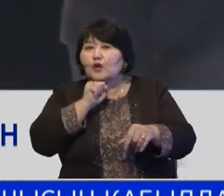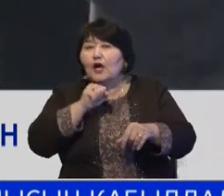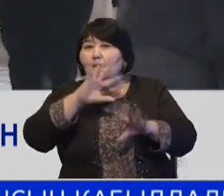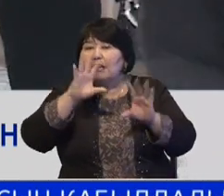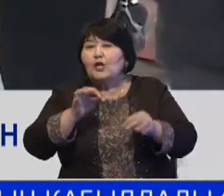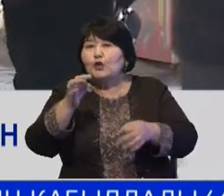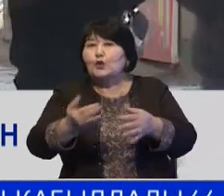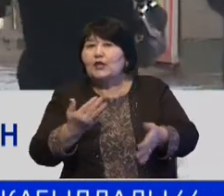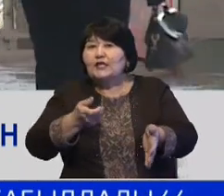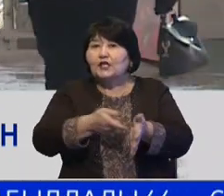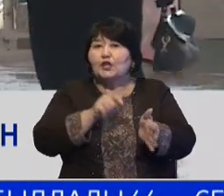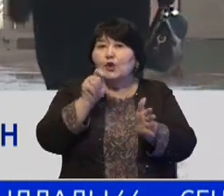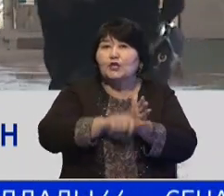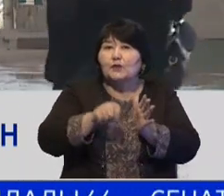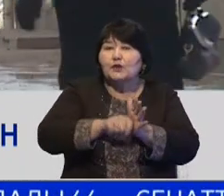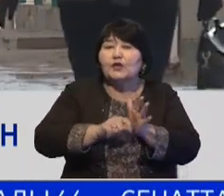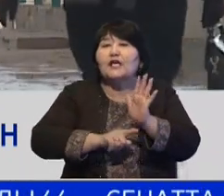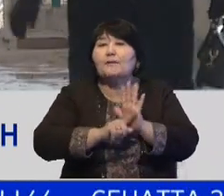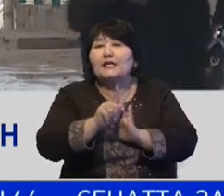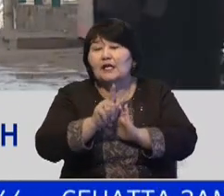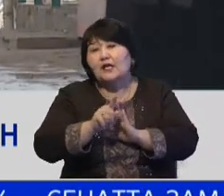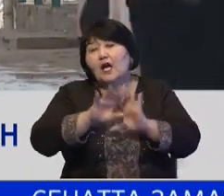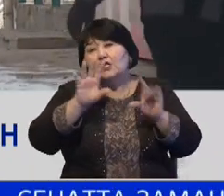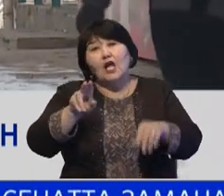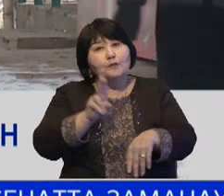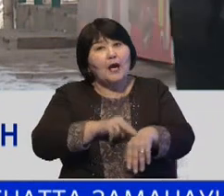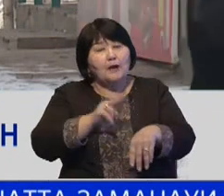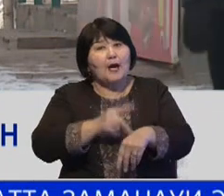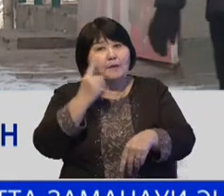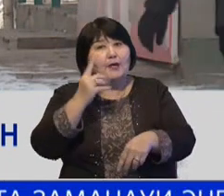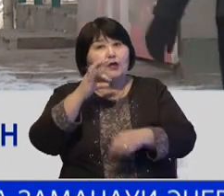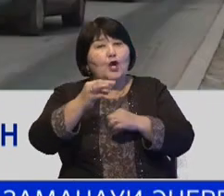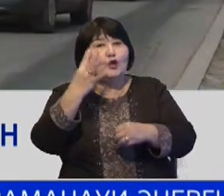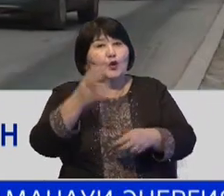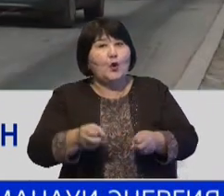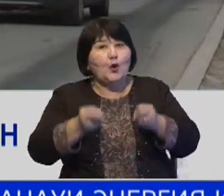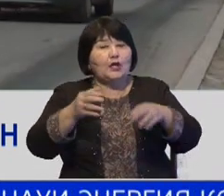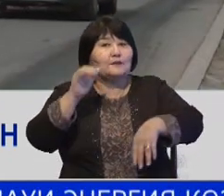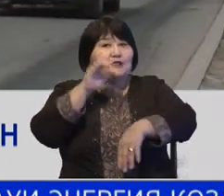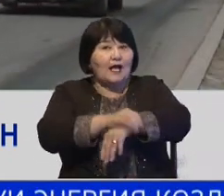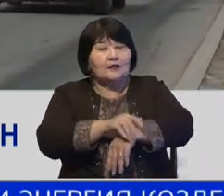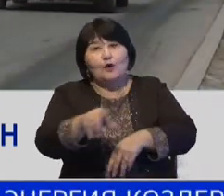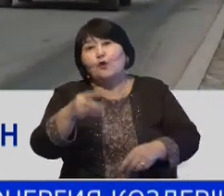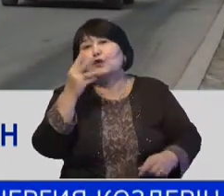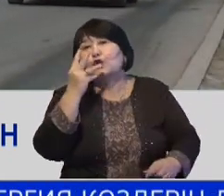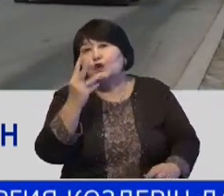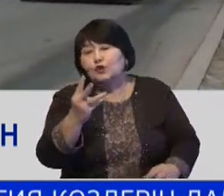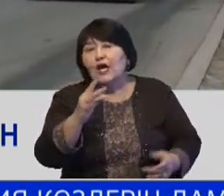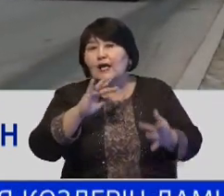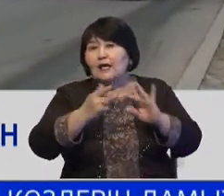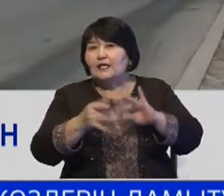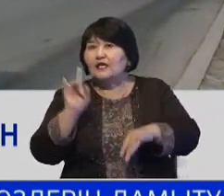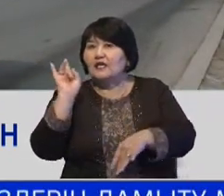бойынша сотқа дейінгі тергеп-тексеру әрекеттері басталды. Жалпы полицейлер бір тәулікте 4 қылмысты анықтаса, оның 3-і